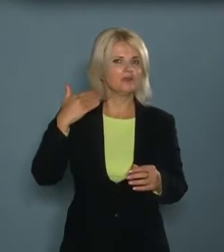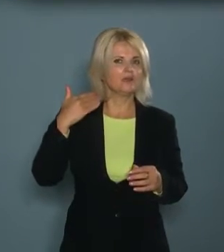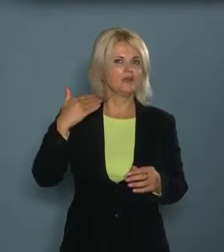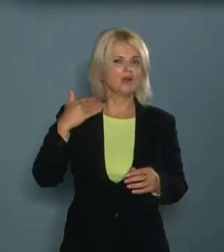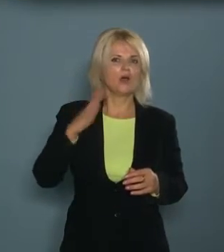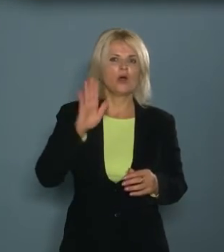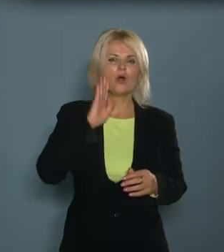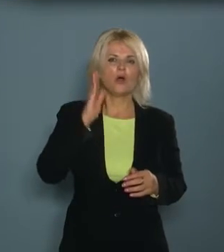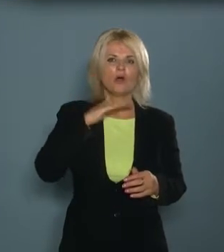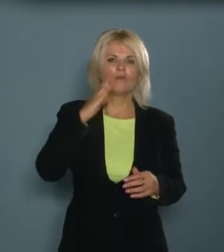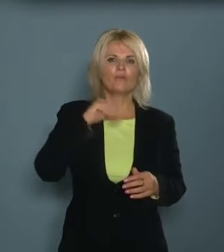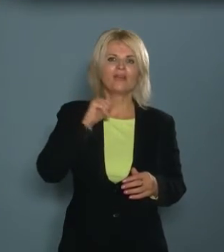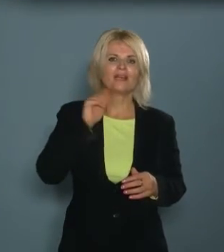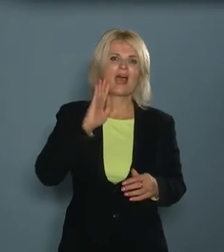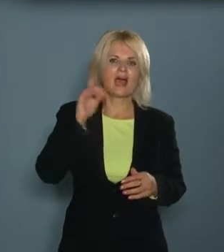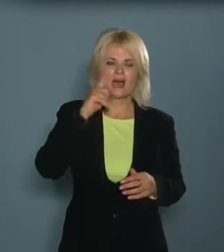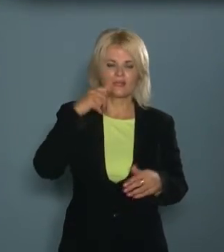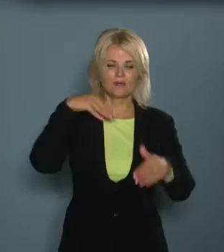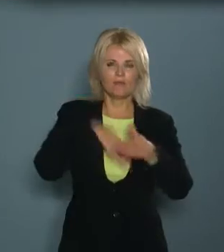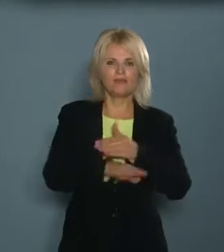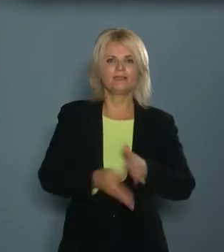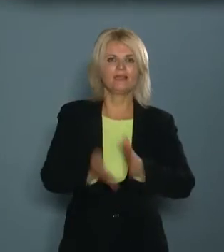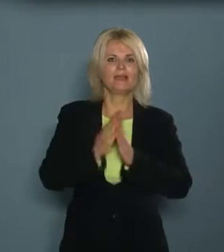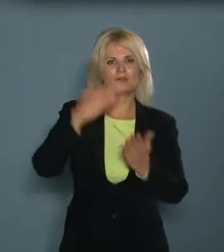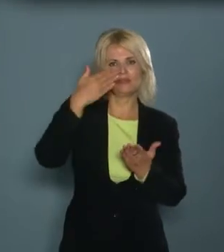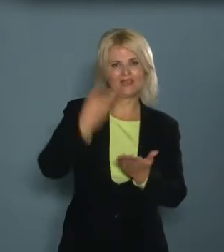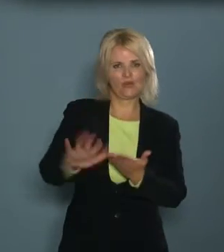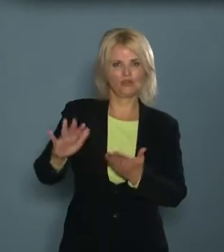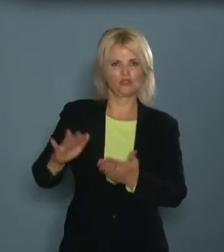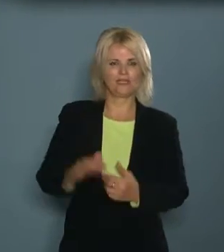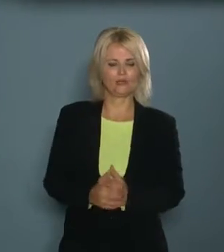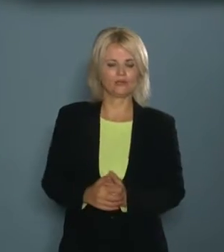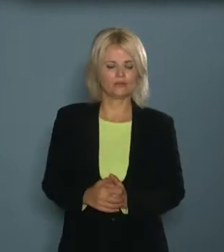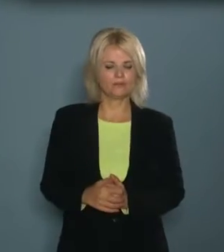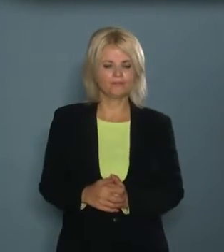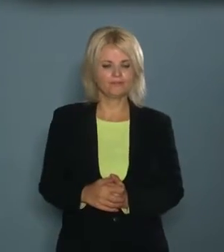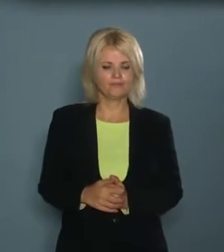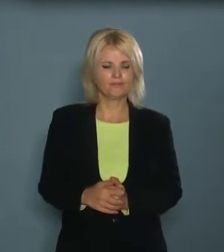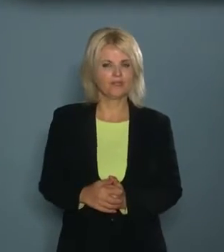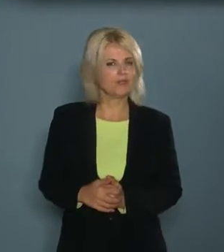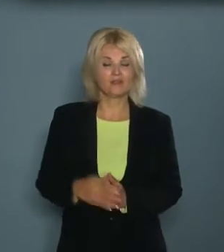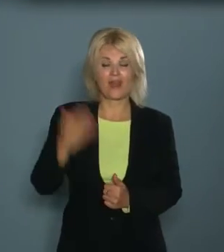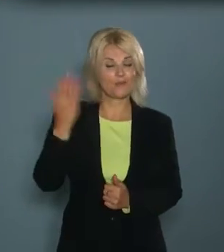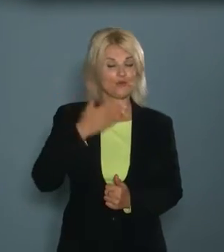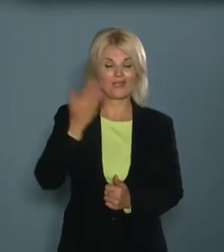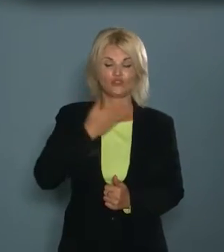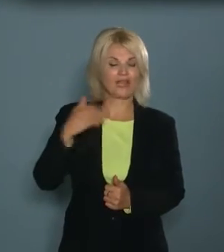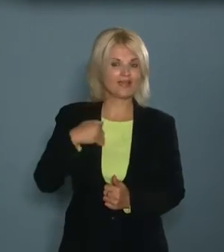kiutasított egy afgán menedékkérőt. Figyeljenek erősen, mert azt fogják írni, hogy hülyéskedek, pedig